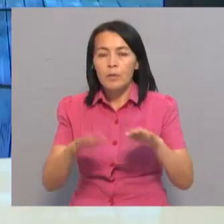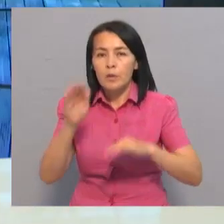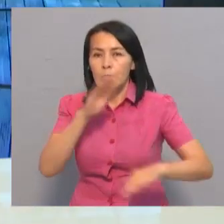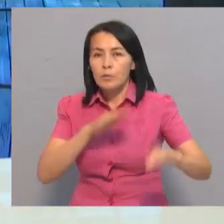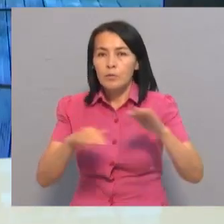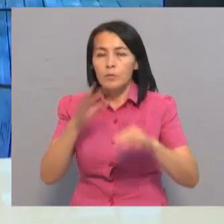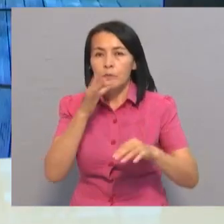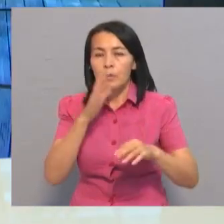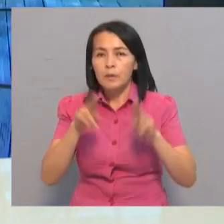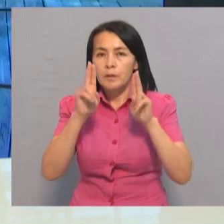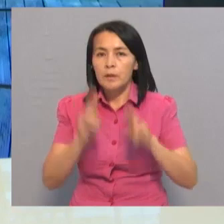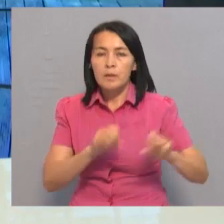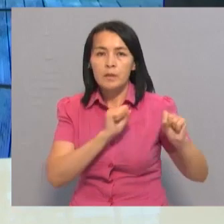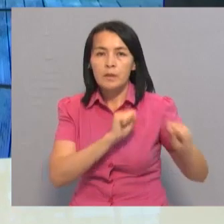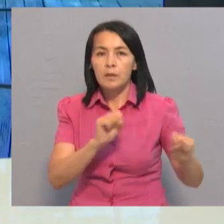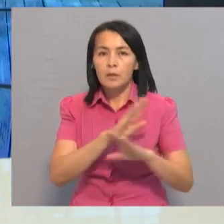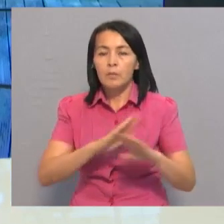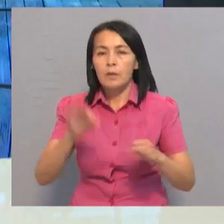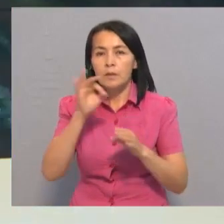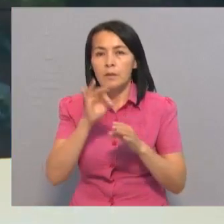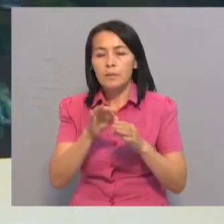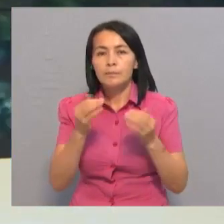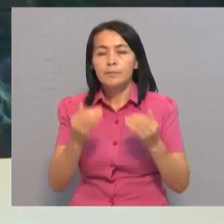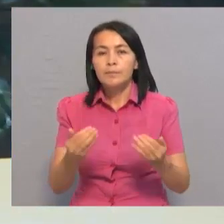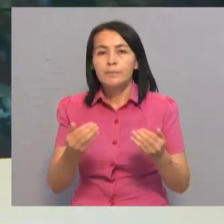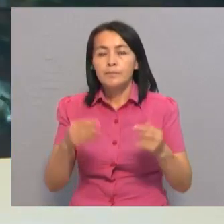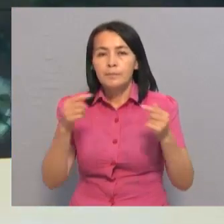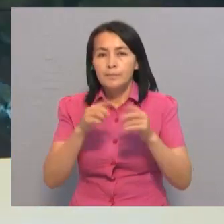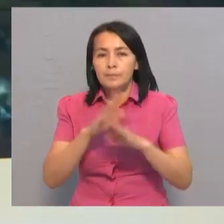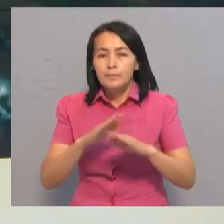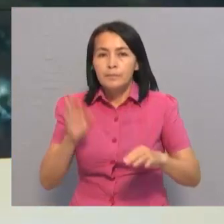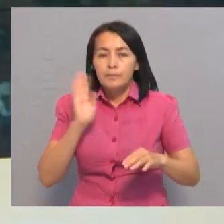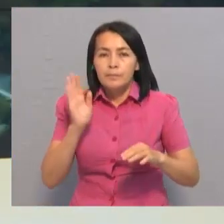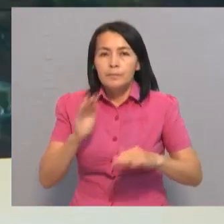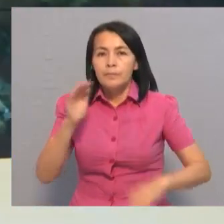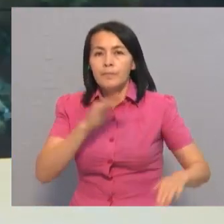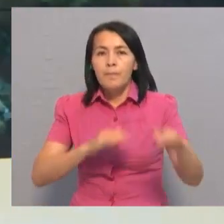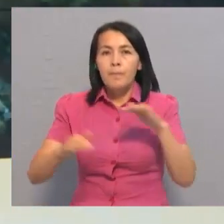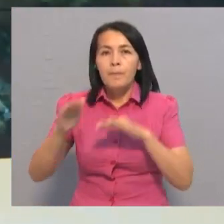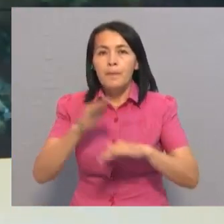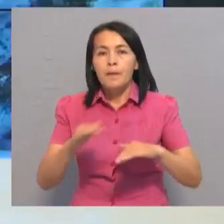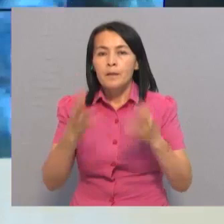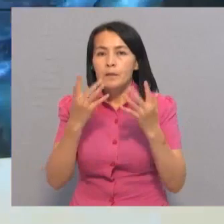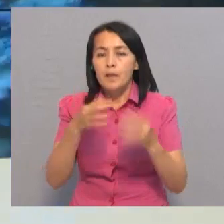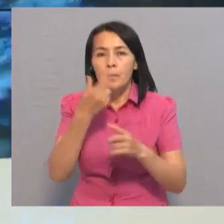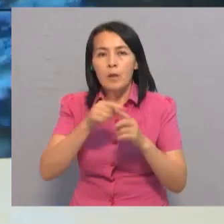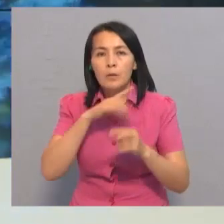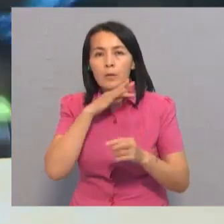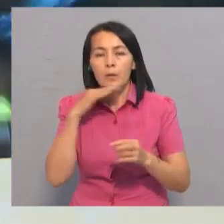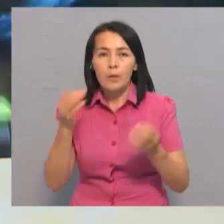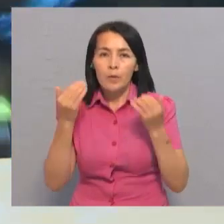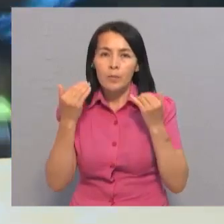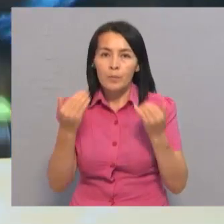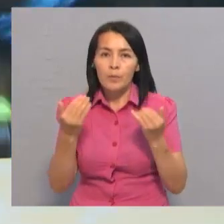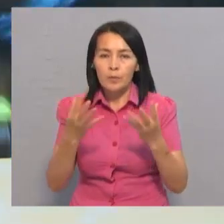шомылу кезінде қауіпсіздік шарасының сақталмауы себеп. Биылда белгіленген су айдындарында шомылатындар азаймай тұр. Абырой